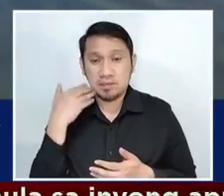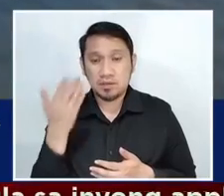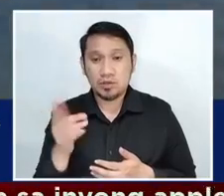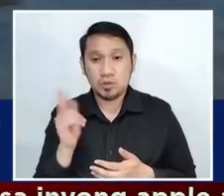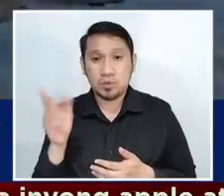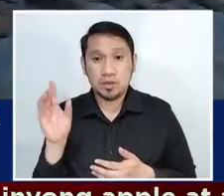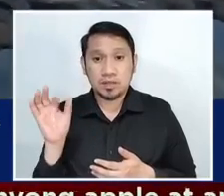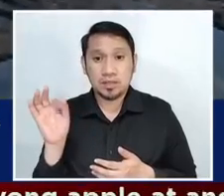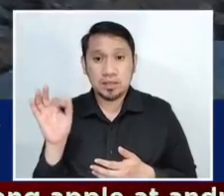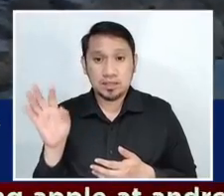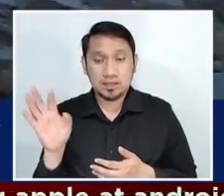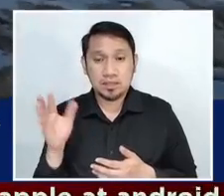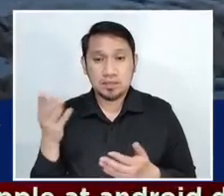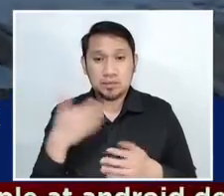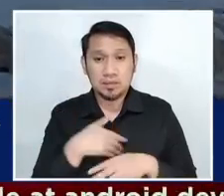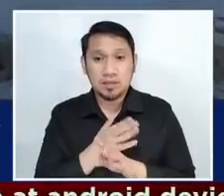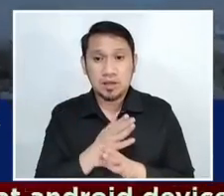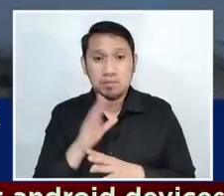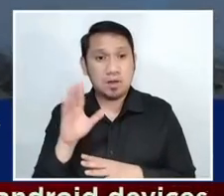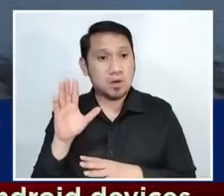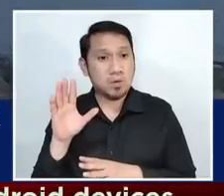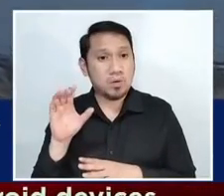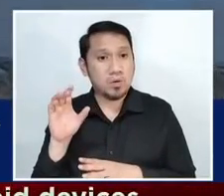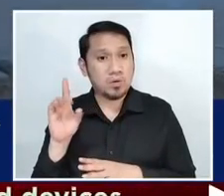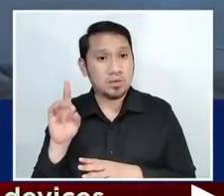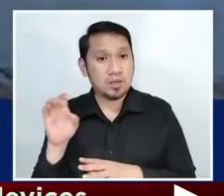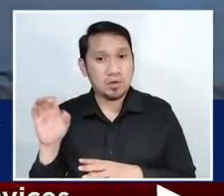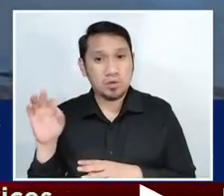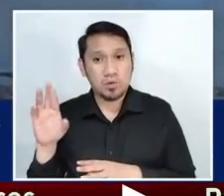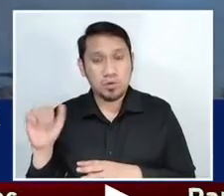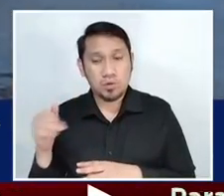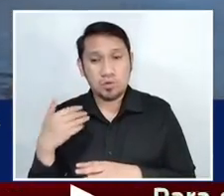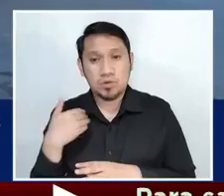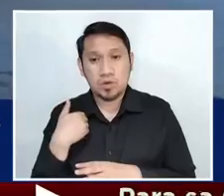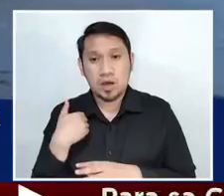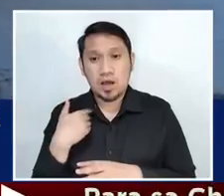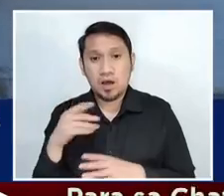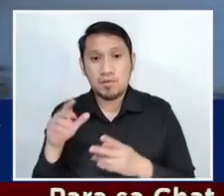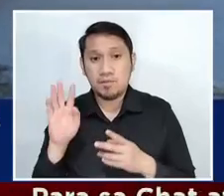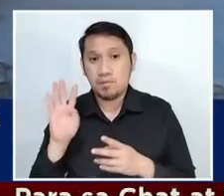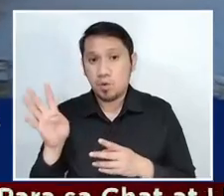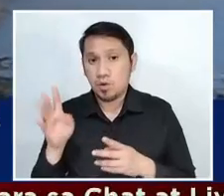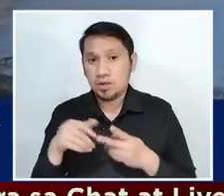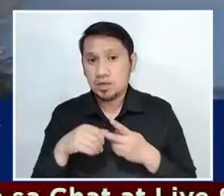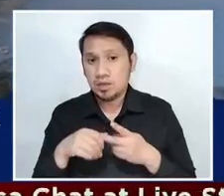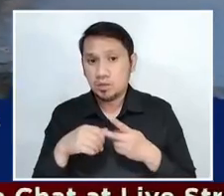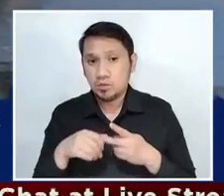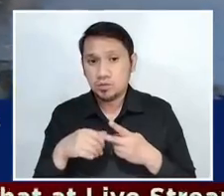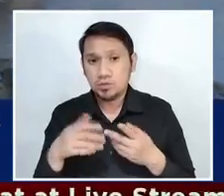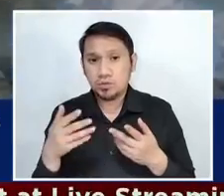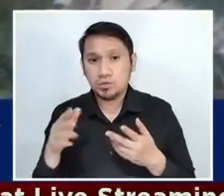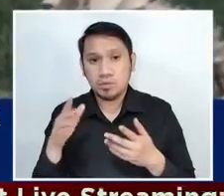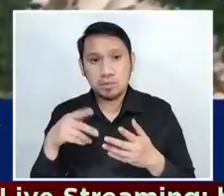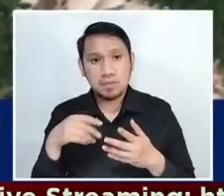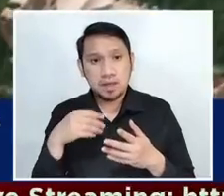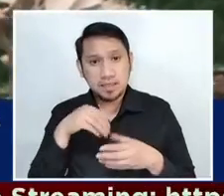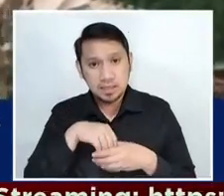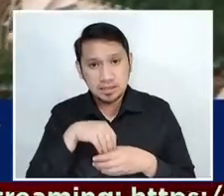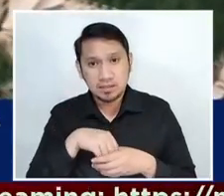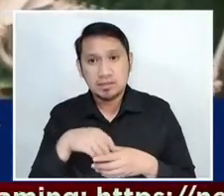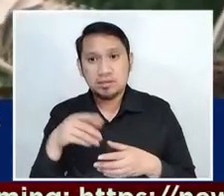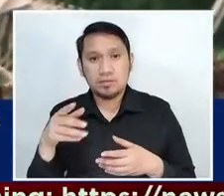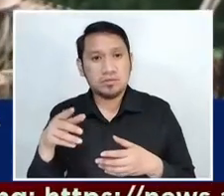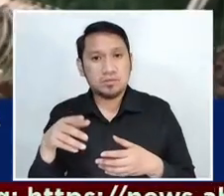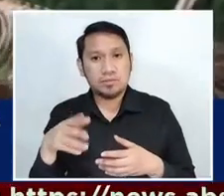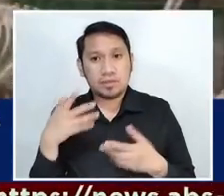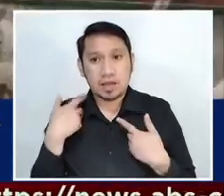sa Davao de Oro, kung saan umabot sa 40 kilo ng plastic na basura ang nakuha mula sa katawan nito.